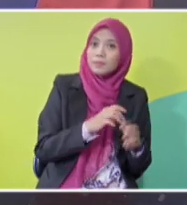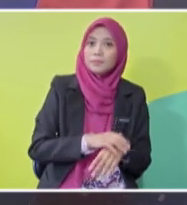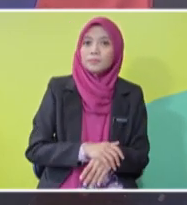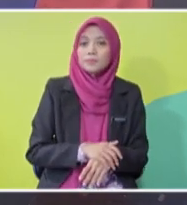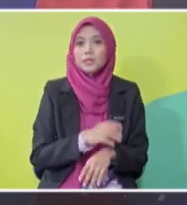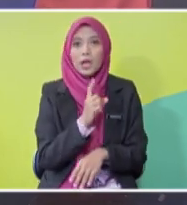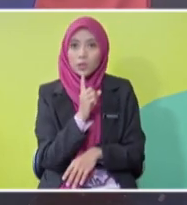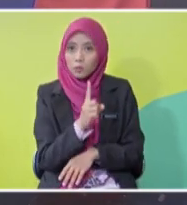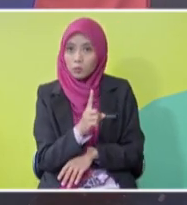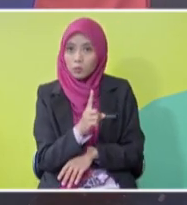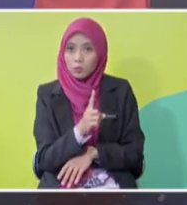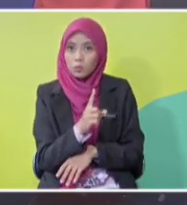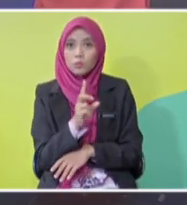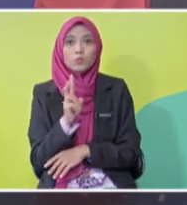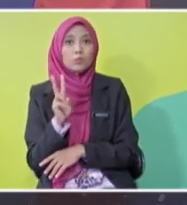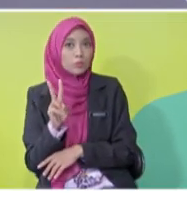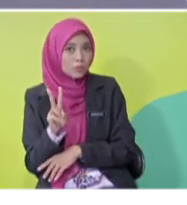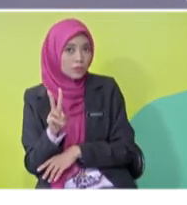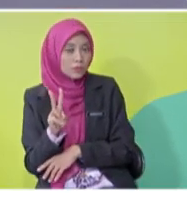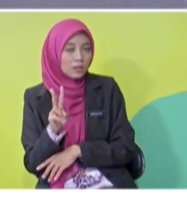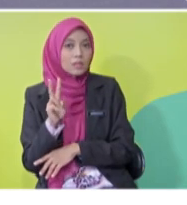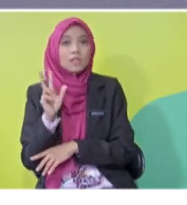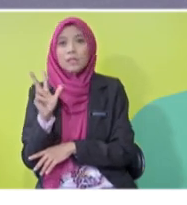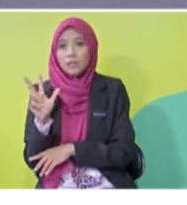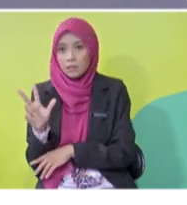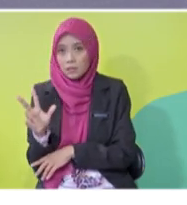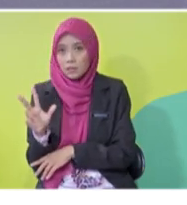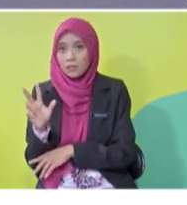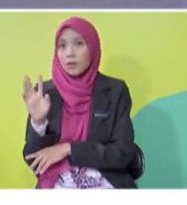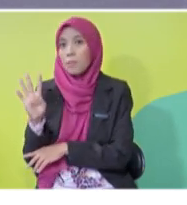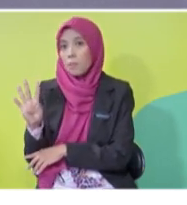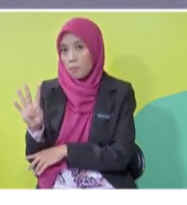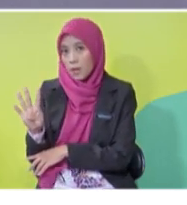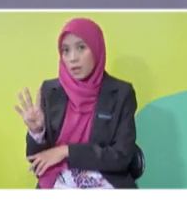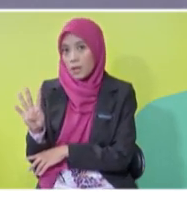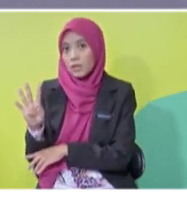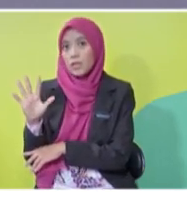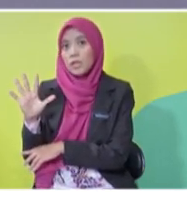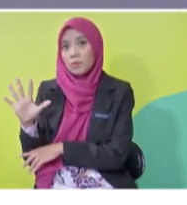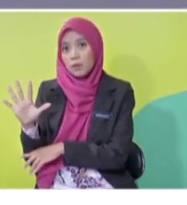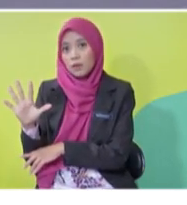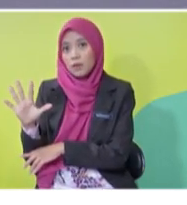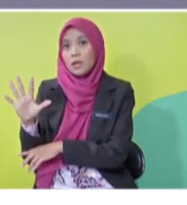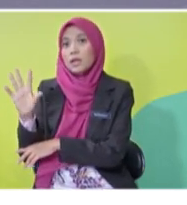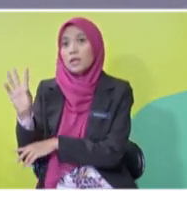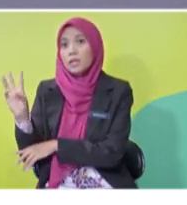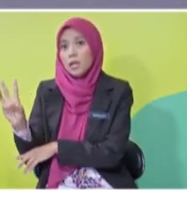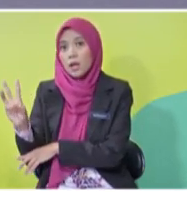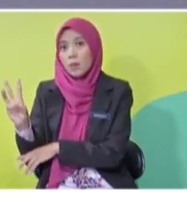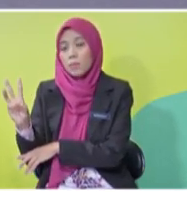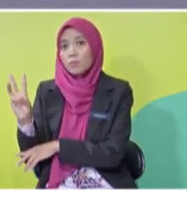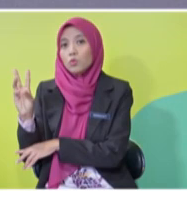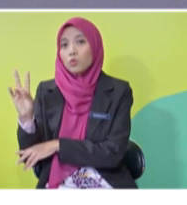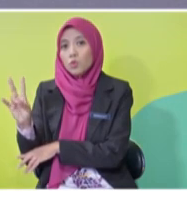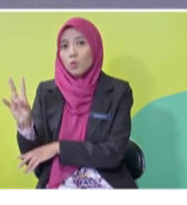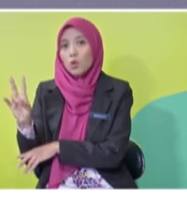1 2 3 4 5 6 7